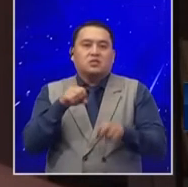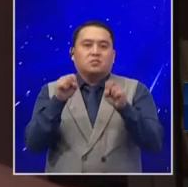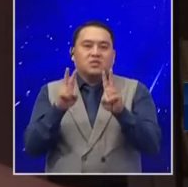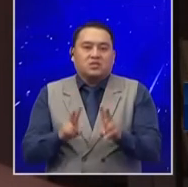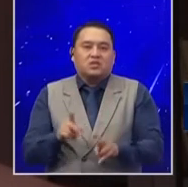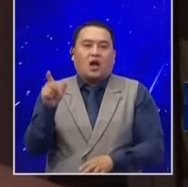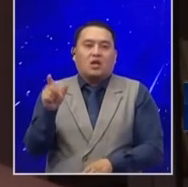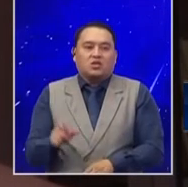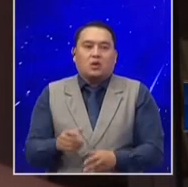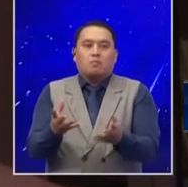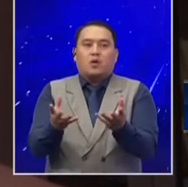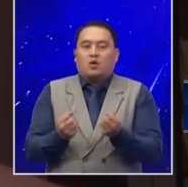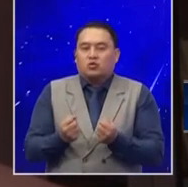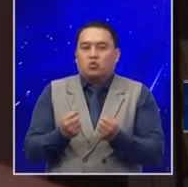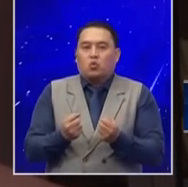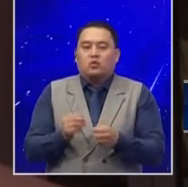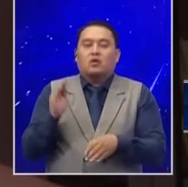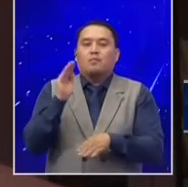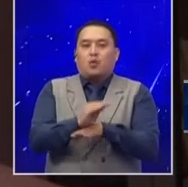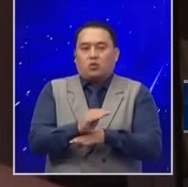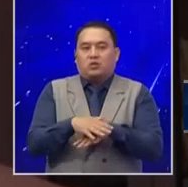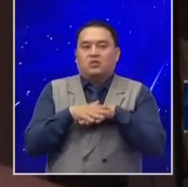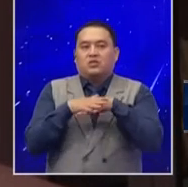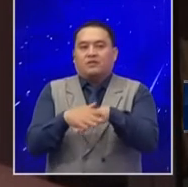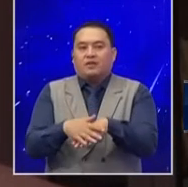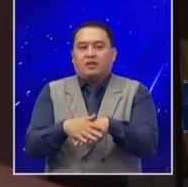специалисты получают подъемные,